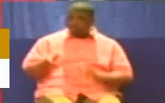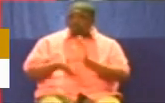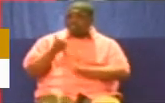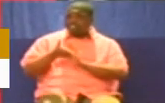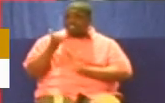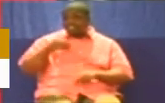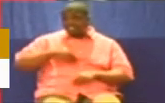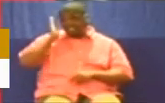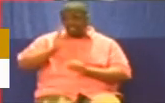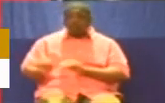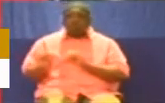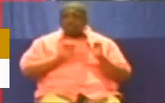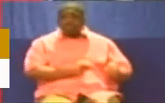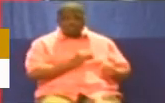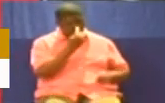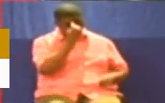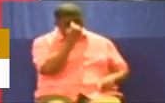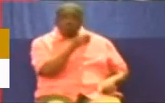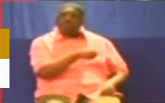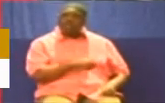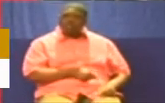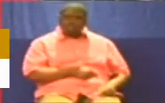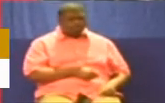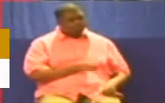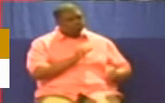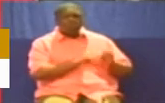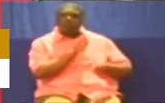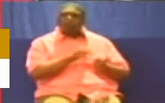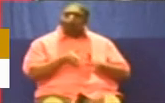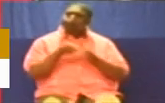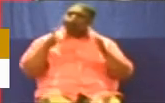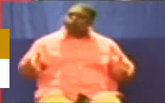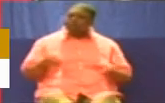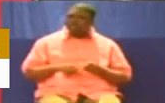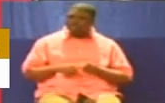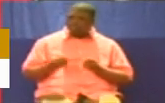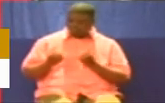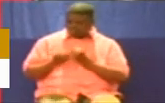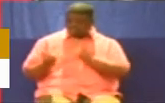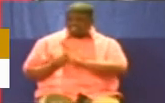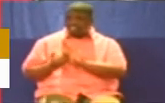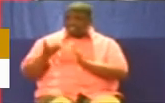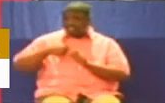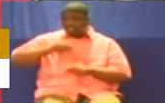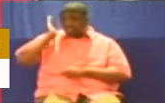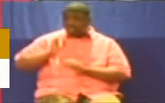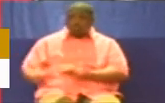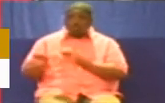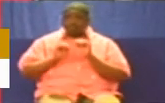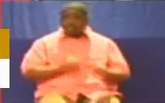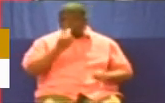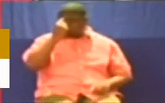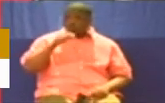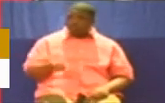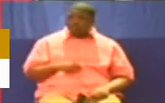serikali kuhamia Dodoma, tukitambua mchango wako mkubwa sana na ulifanikisha uletwaji wa sheria na kupitishwa sheria ya serikali kuhamia hapa Dodoma,